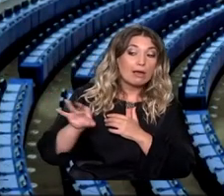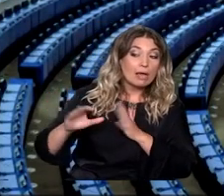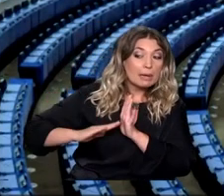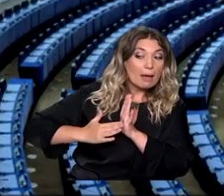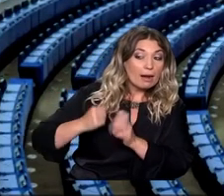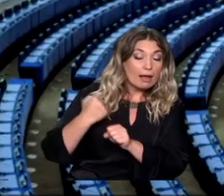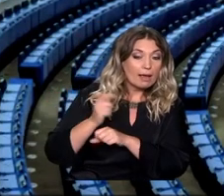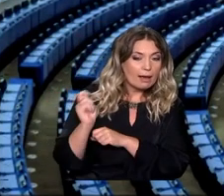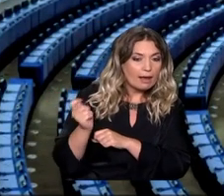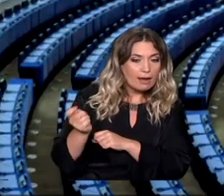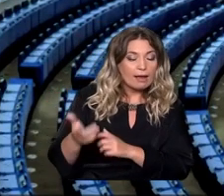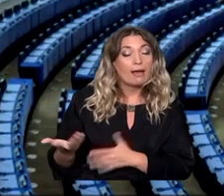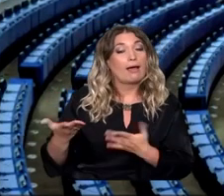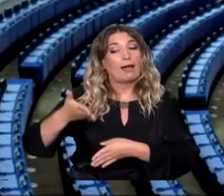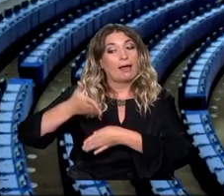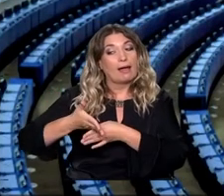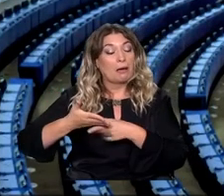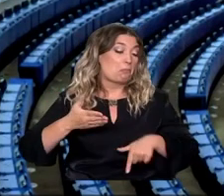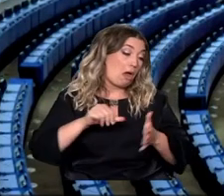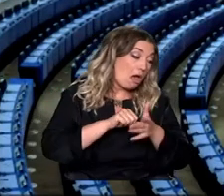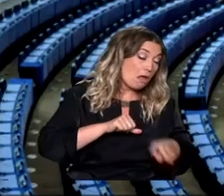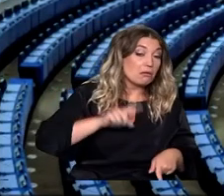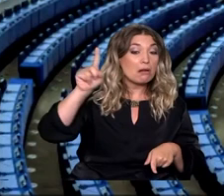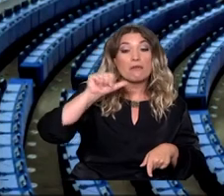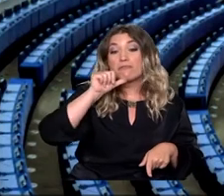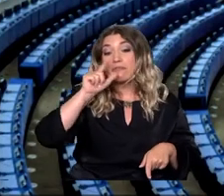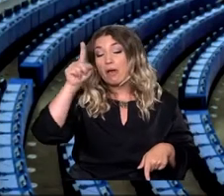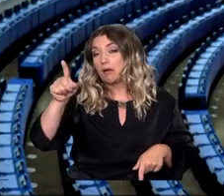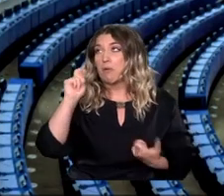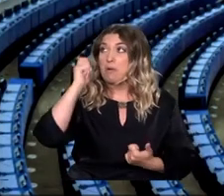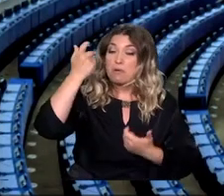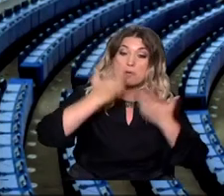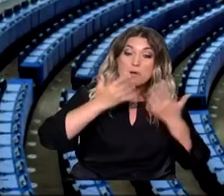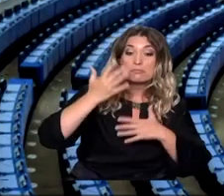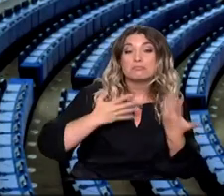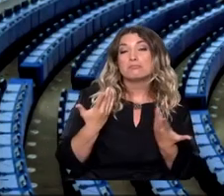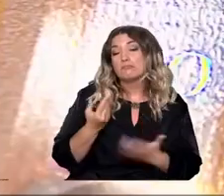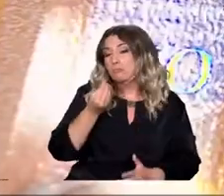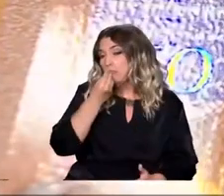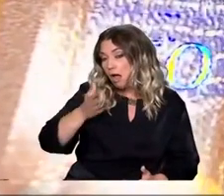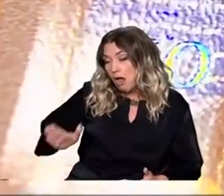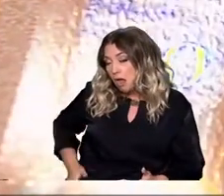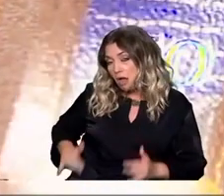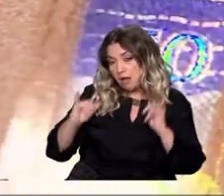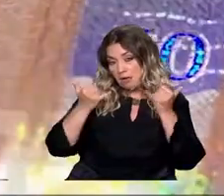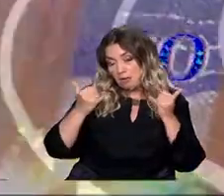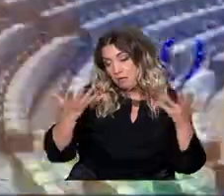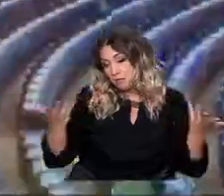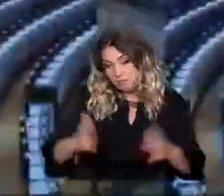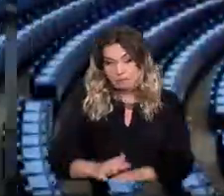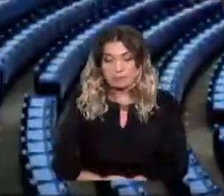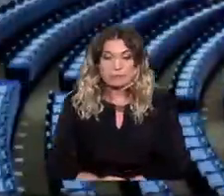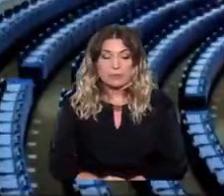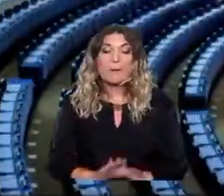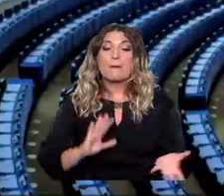διαμέρισμα, δάνειο ή ενίκιο και λογαριασμό σε Αθήνα και Βρυξέλλες, έξοδα διατροφής και προσωπικά έξοδα. Έτσι, από τα συνολικά 20.000 περίπου